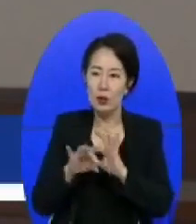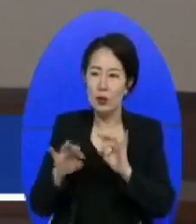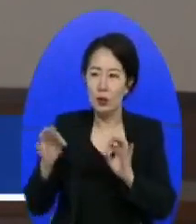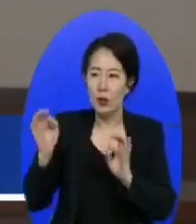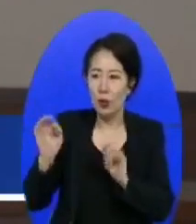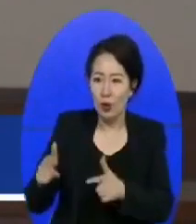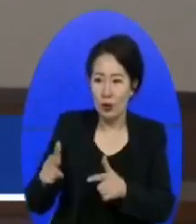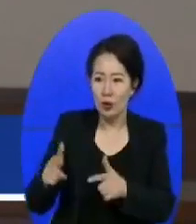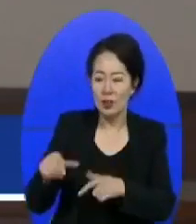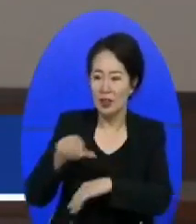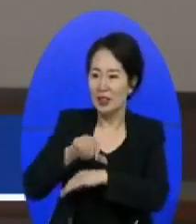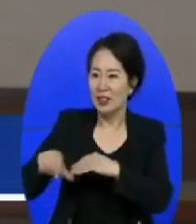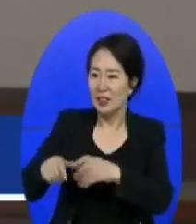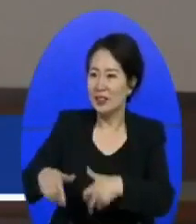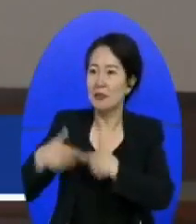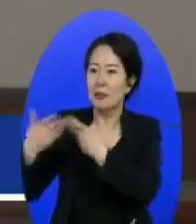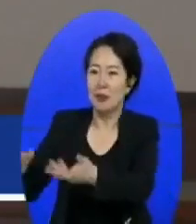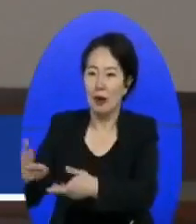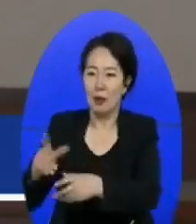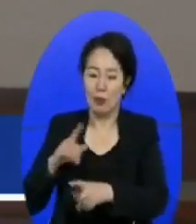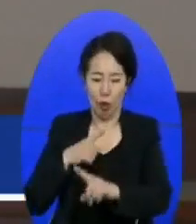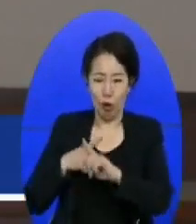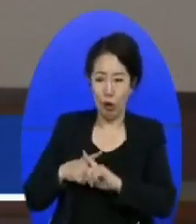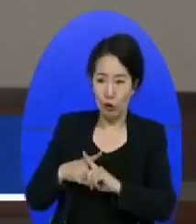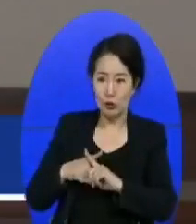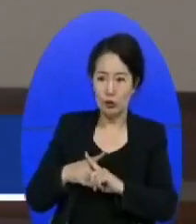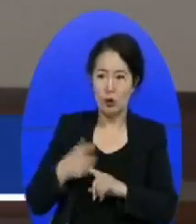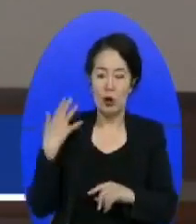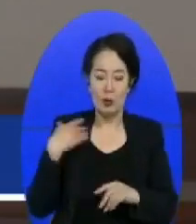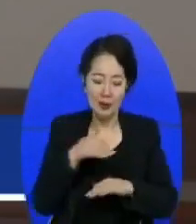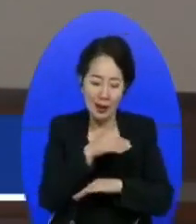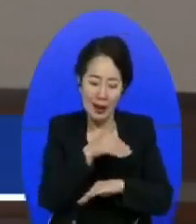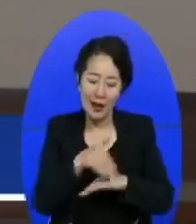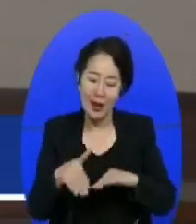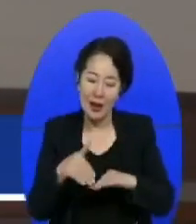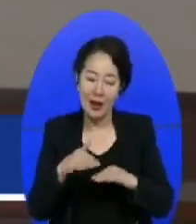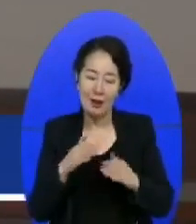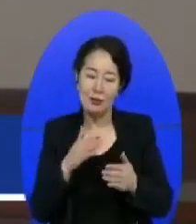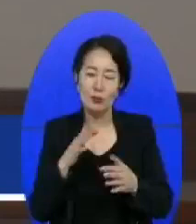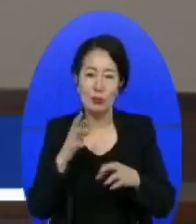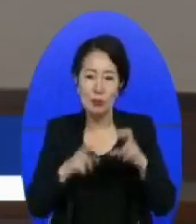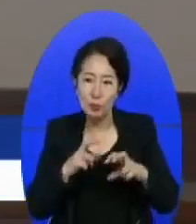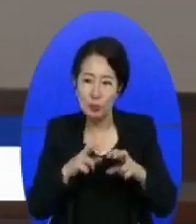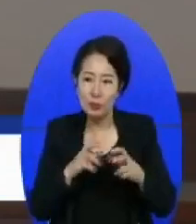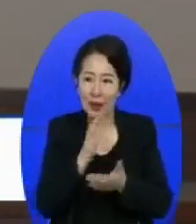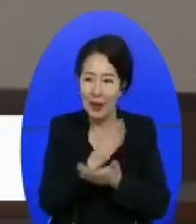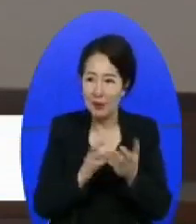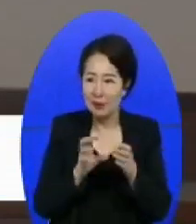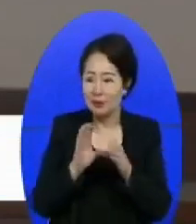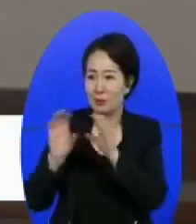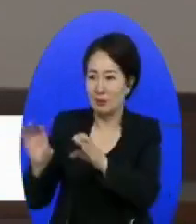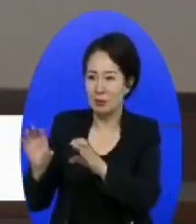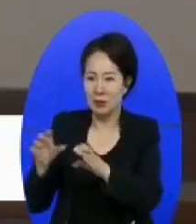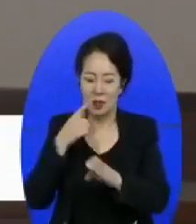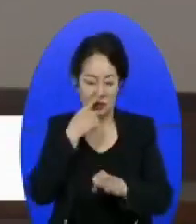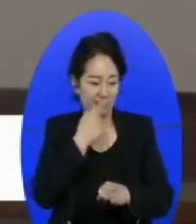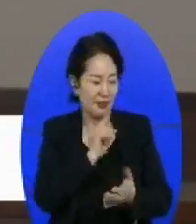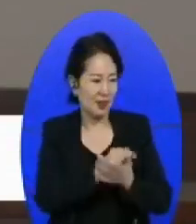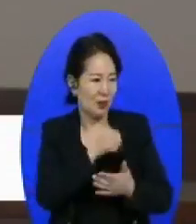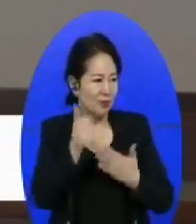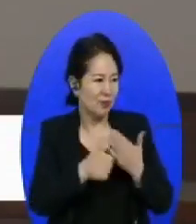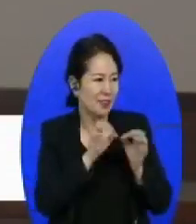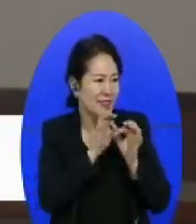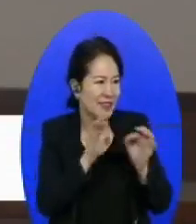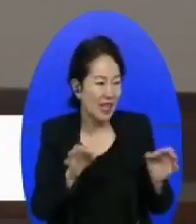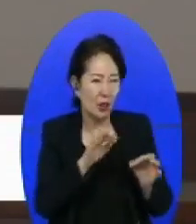хоригдсан байсан учраас манайхан гаргаж чадахгүйсэн. А урд нь зөвхөн хагас боловсруулаад хагас хэрчээд гаргад байсан бол хятадын тавьж байгаа стандарт өндөрсөд бүр ингэ